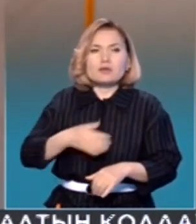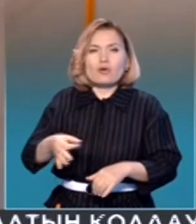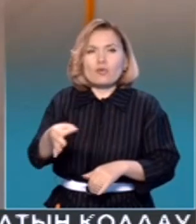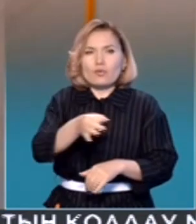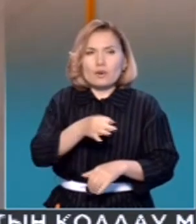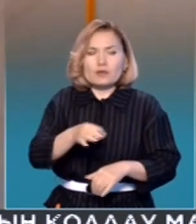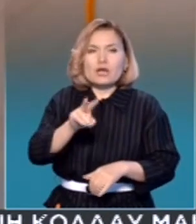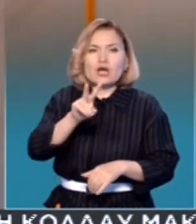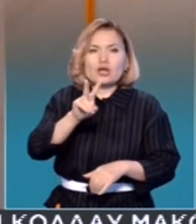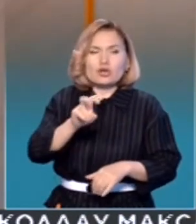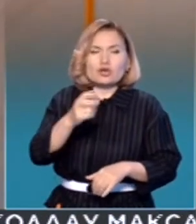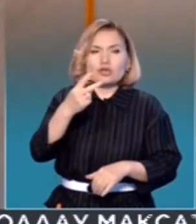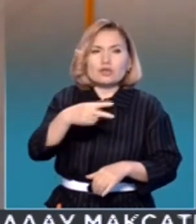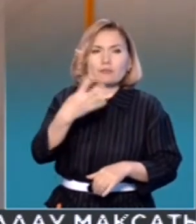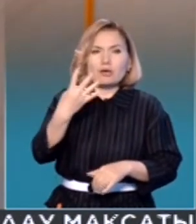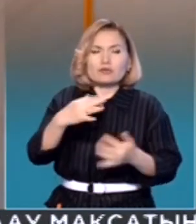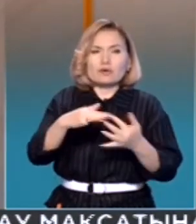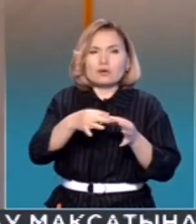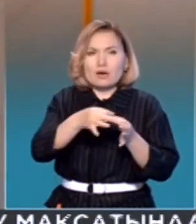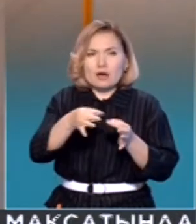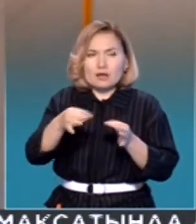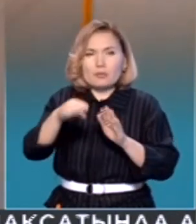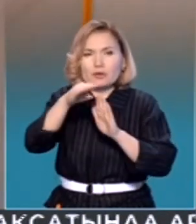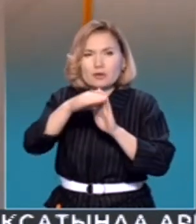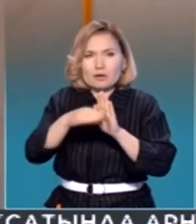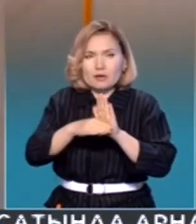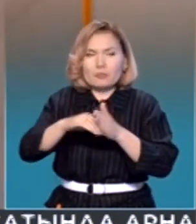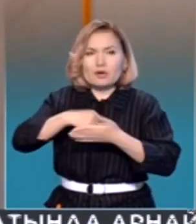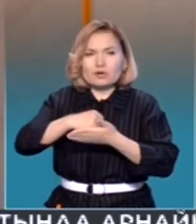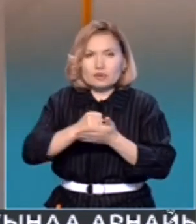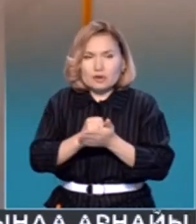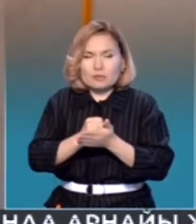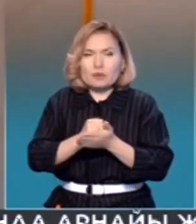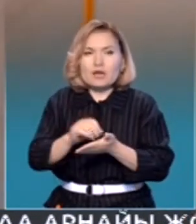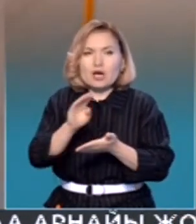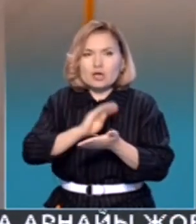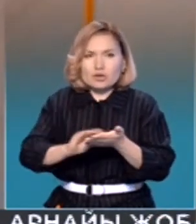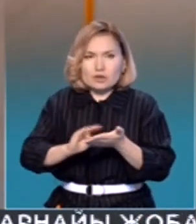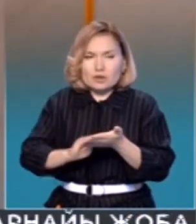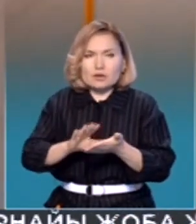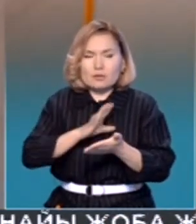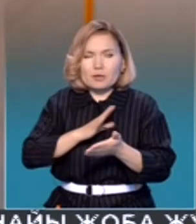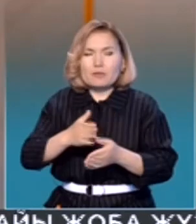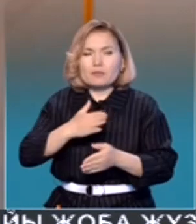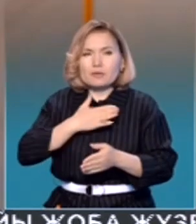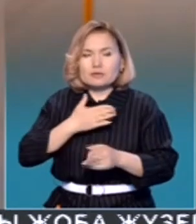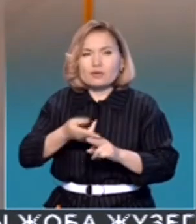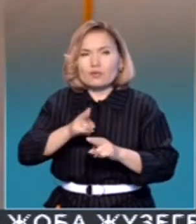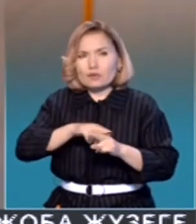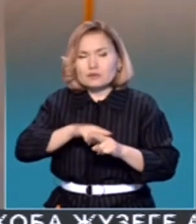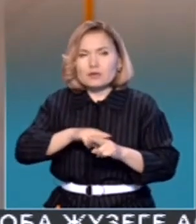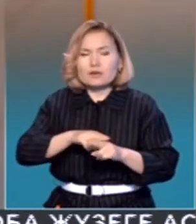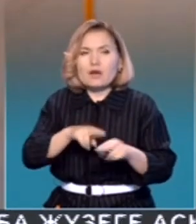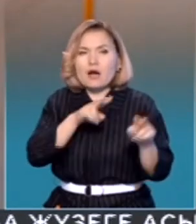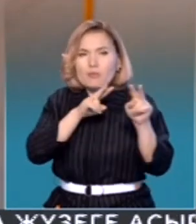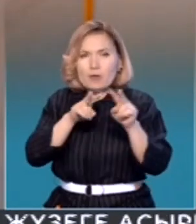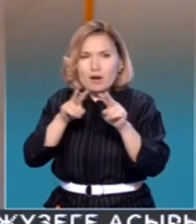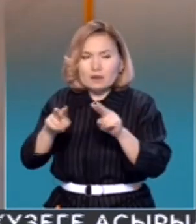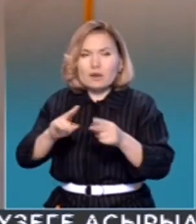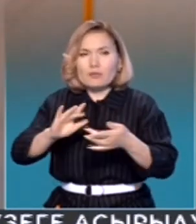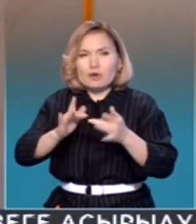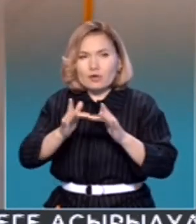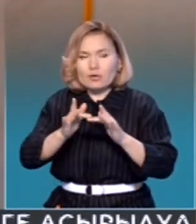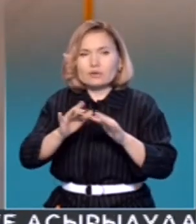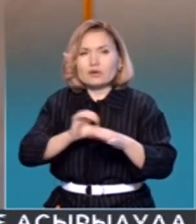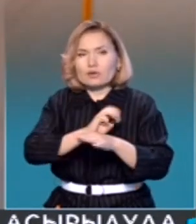облысымызда 224 ауылдық елді мекеннің тізімін біз алдын ала жолдаған болатынбыз, сол бойынша біз талқылап